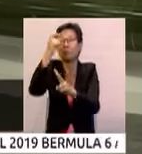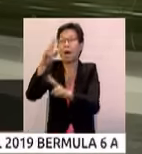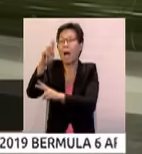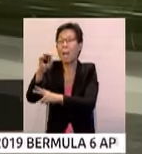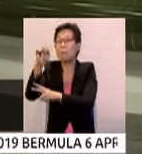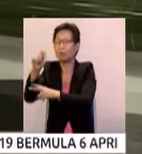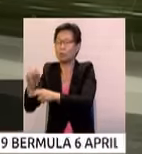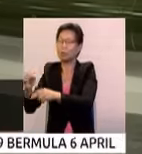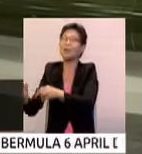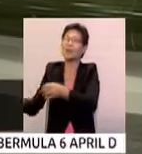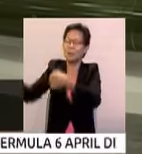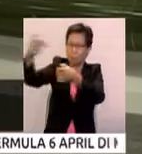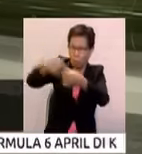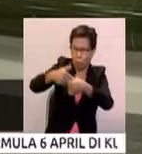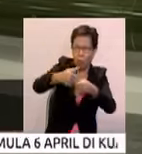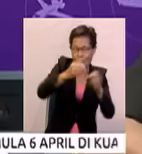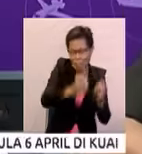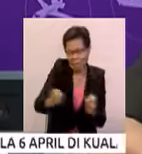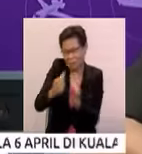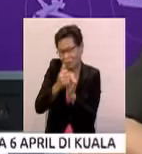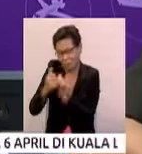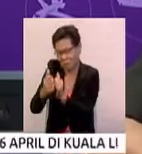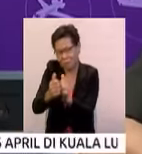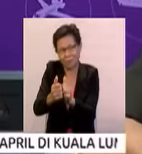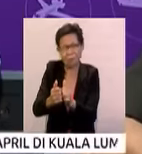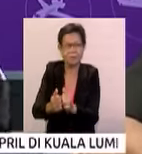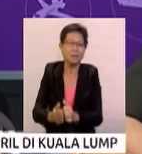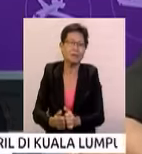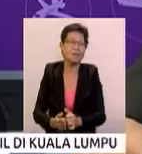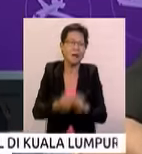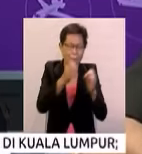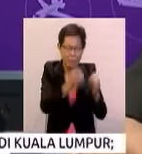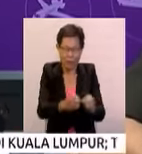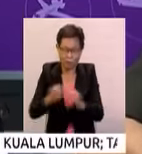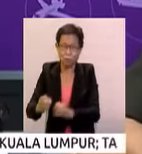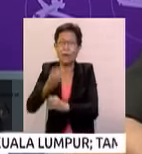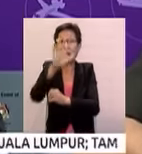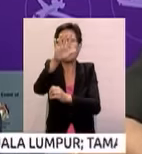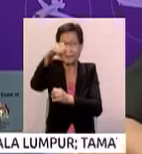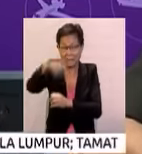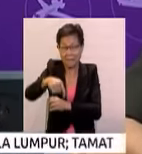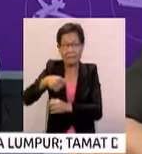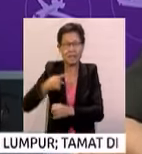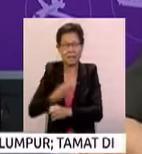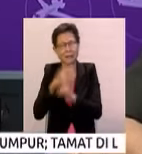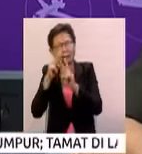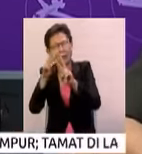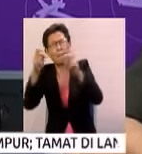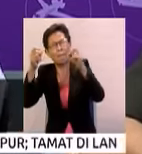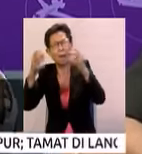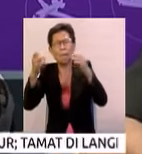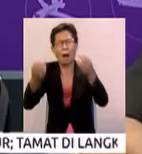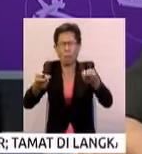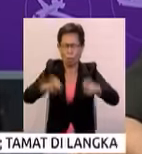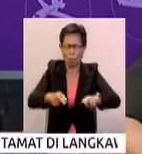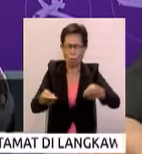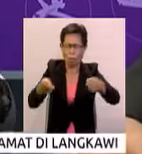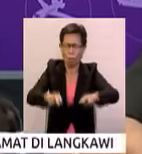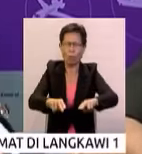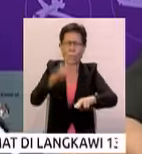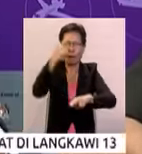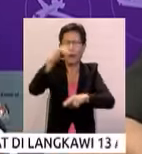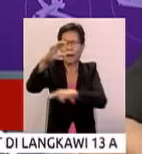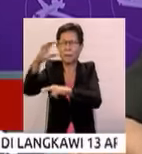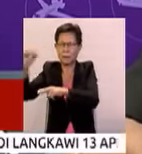sebagai penganjur bersama. Dan melalui penganjuran lima ini, memang kita lihat banyak kontrak-kontrak dapat